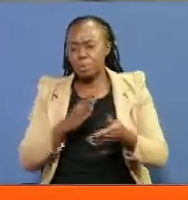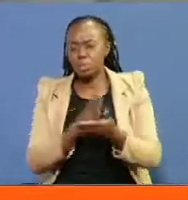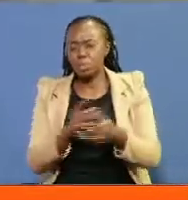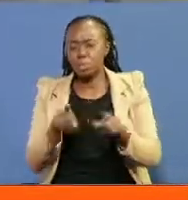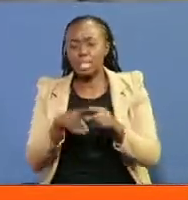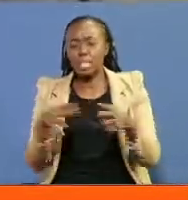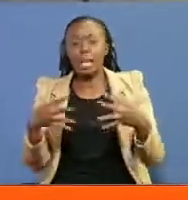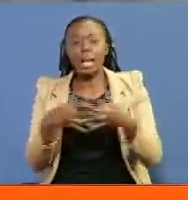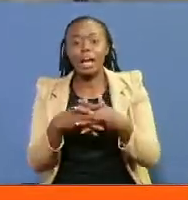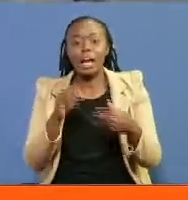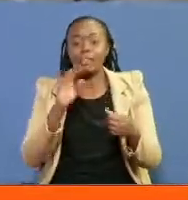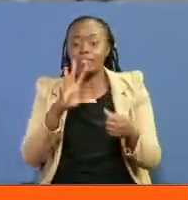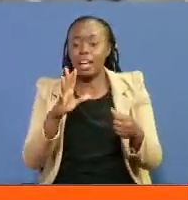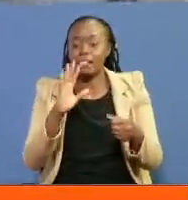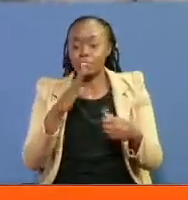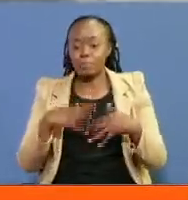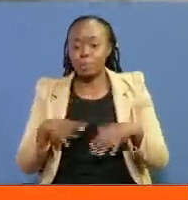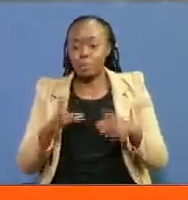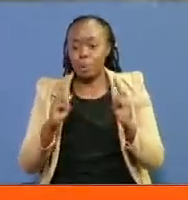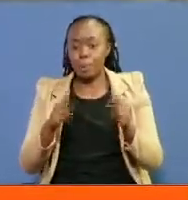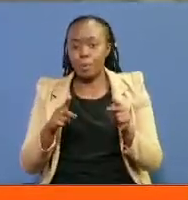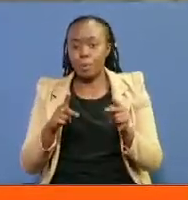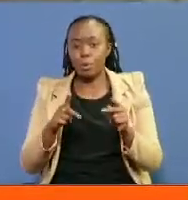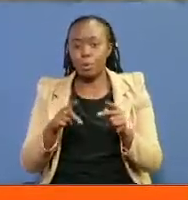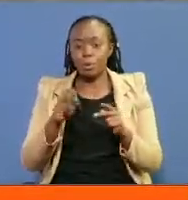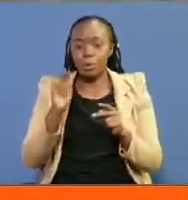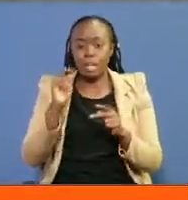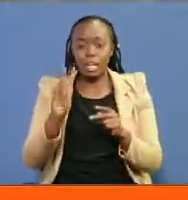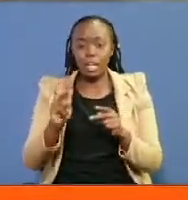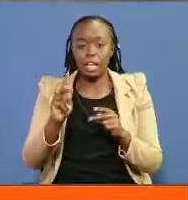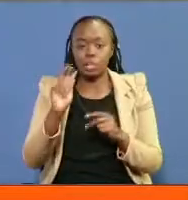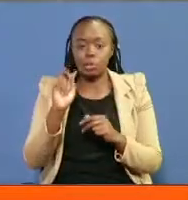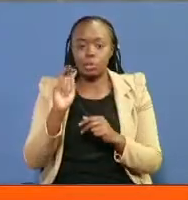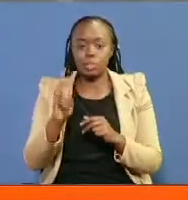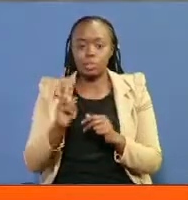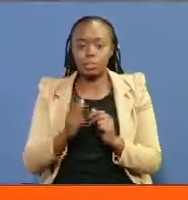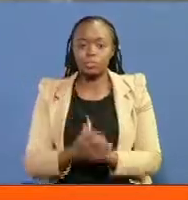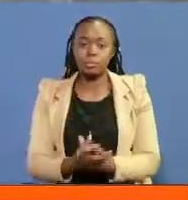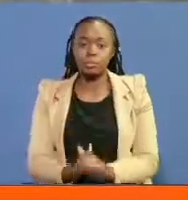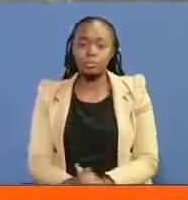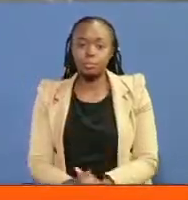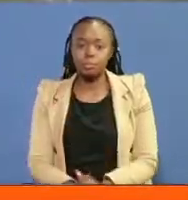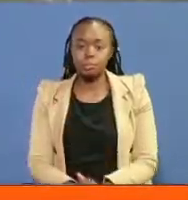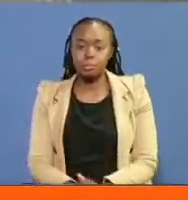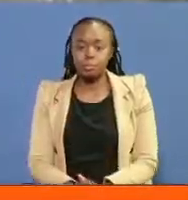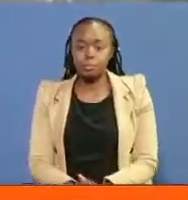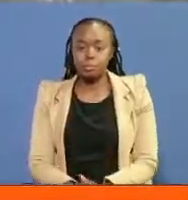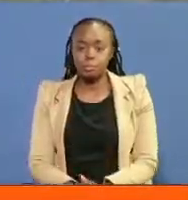kukamata watu watano. Caroline Kimwele, KUTV.